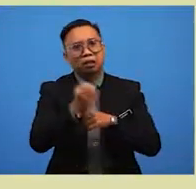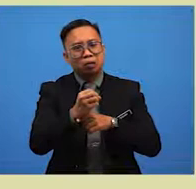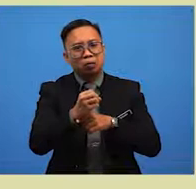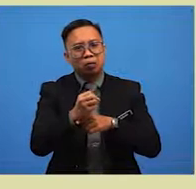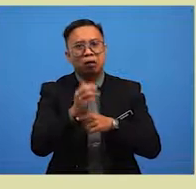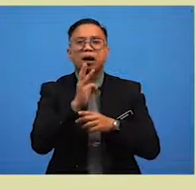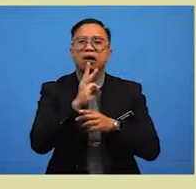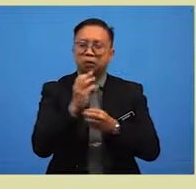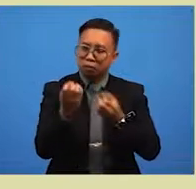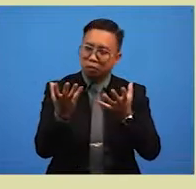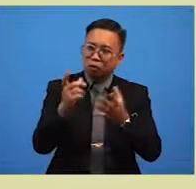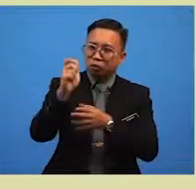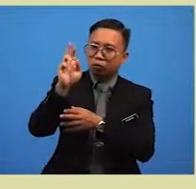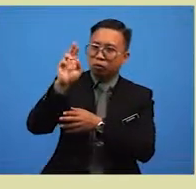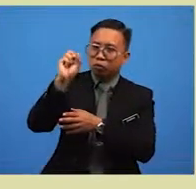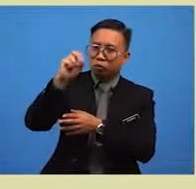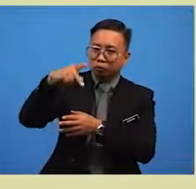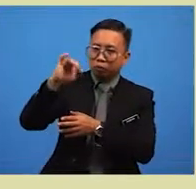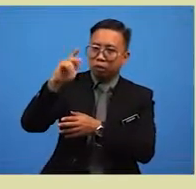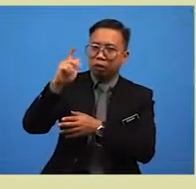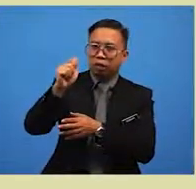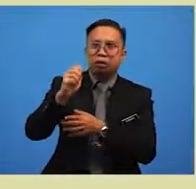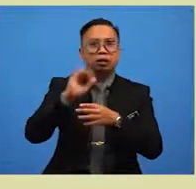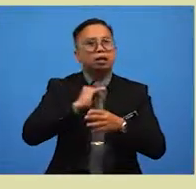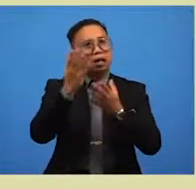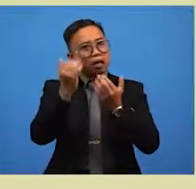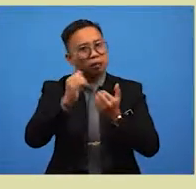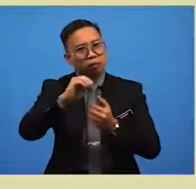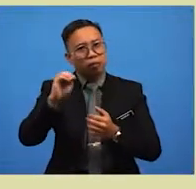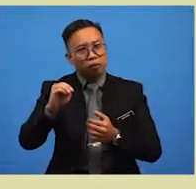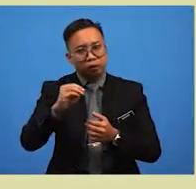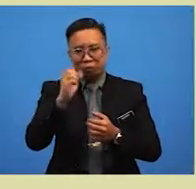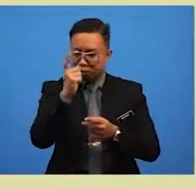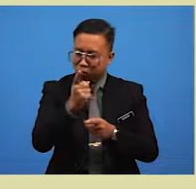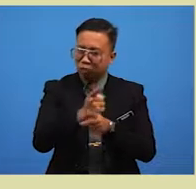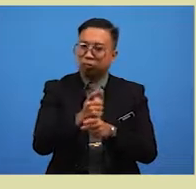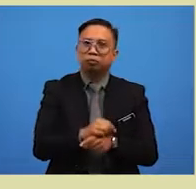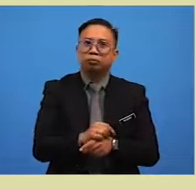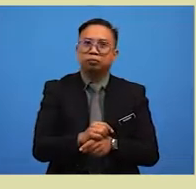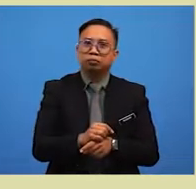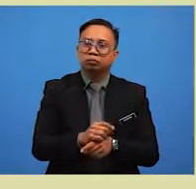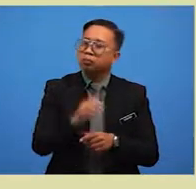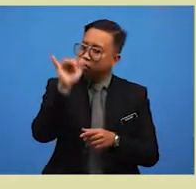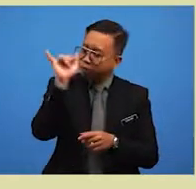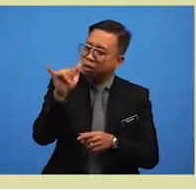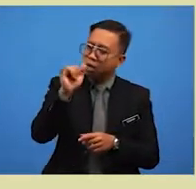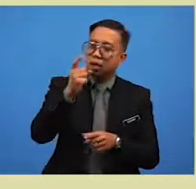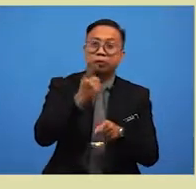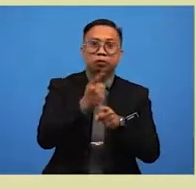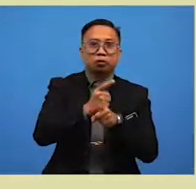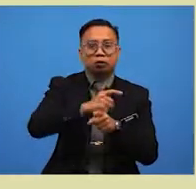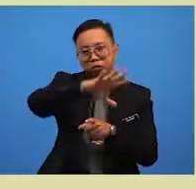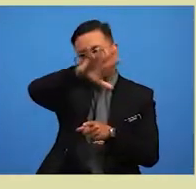harap murid-murid dapat menjawab dengan tepat. Ya, ketiga-tiga luluh hawa iaitu